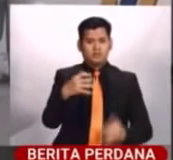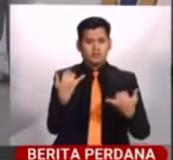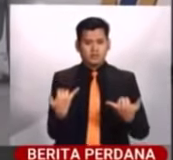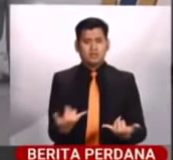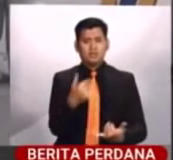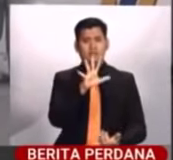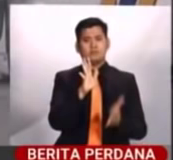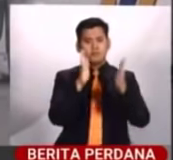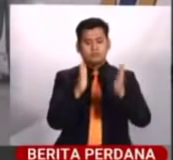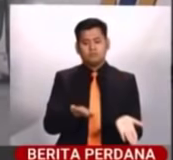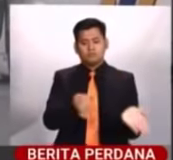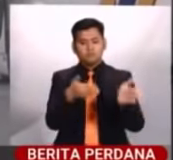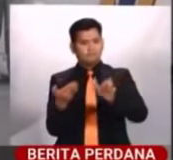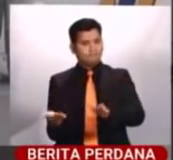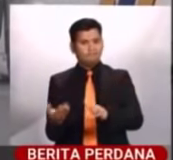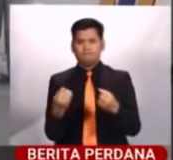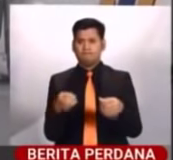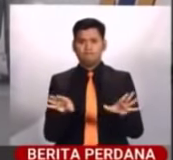terbunuh.